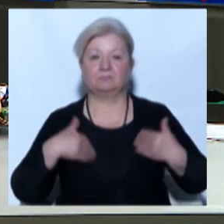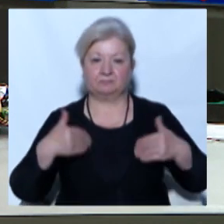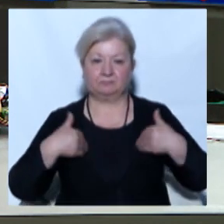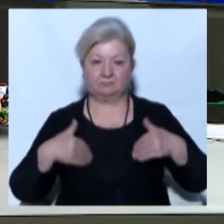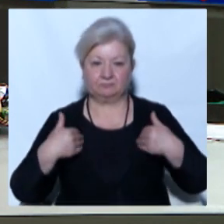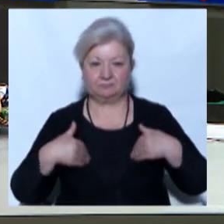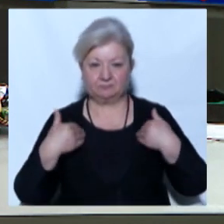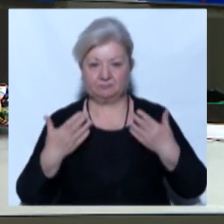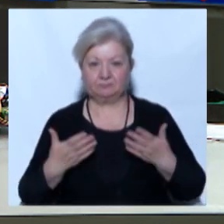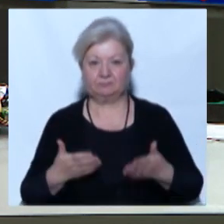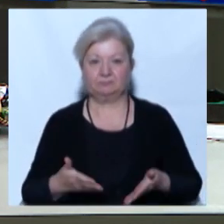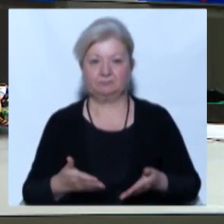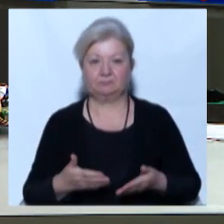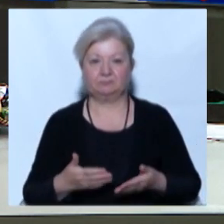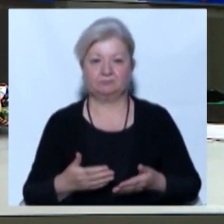მოგესალმებით.